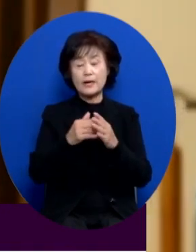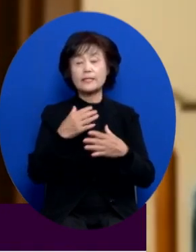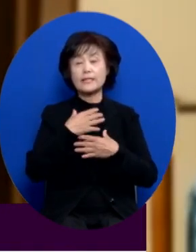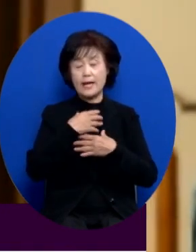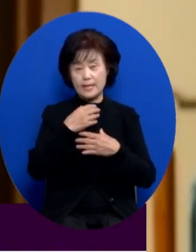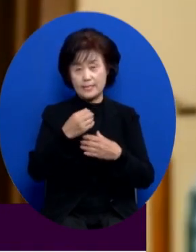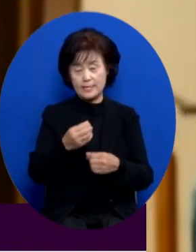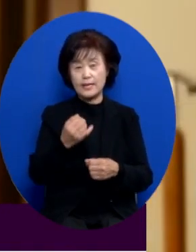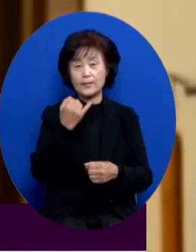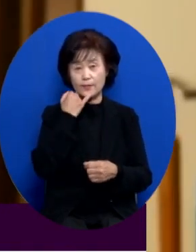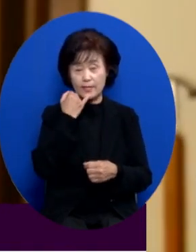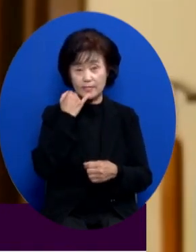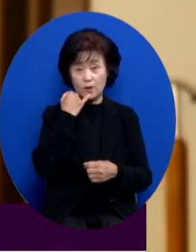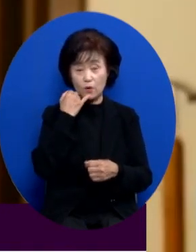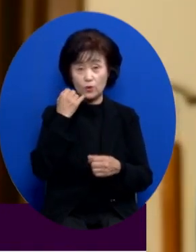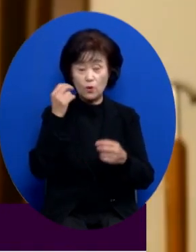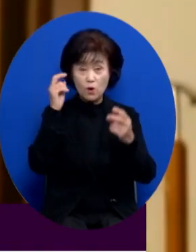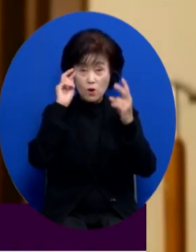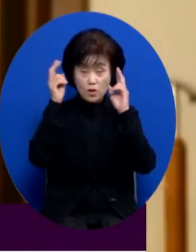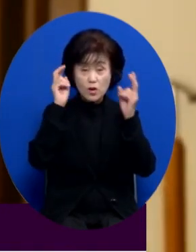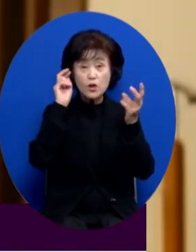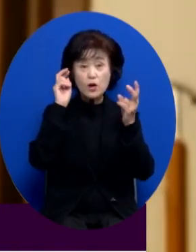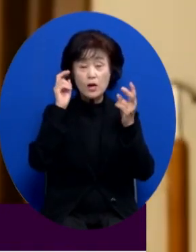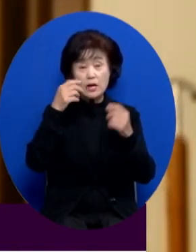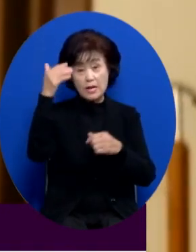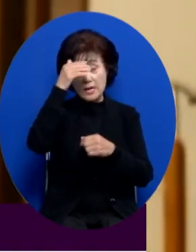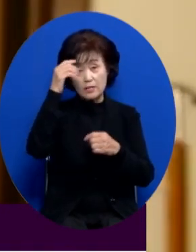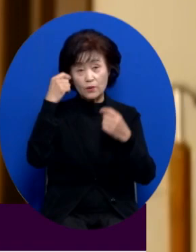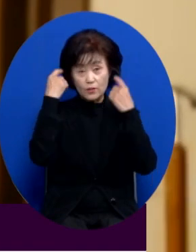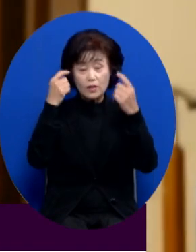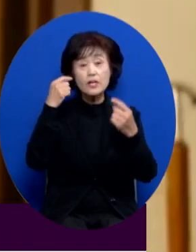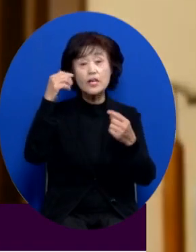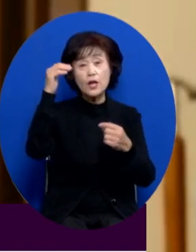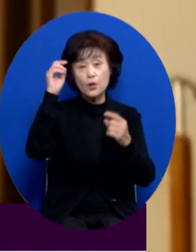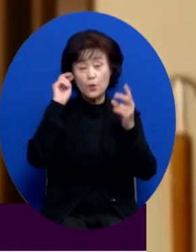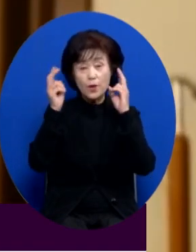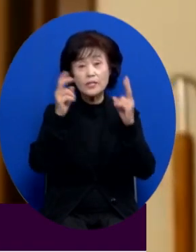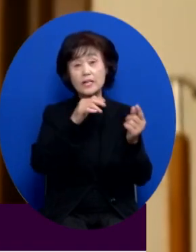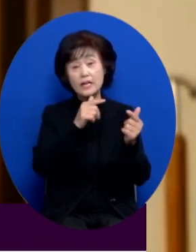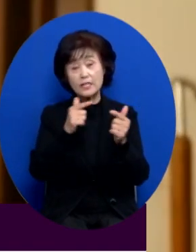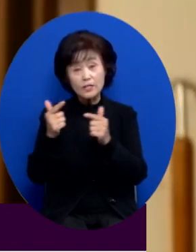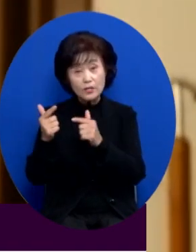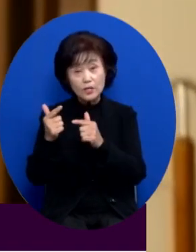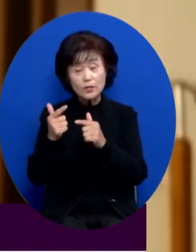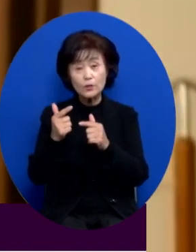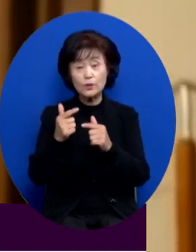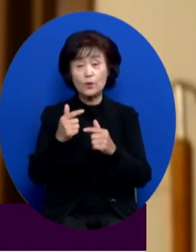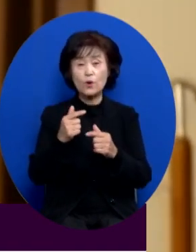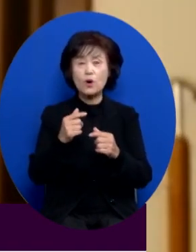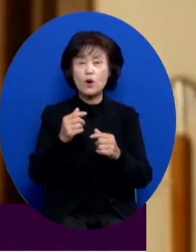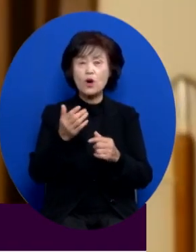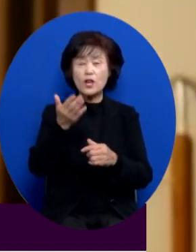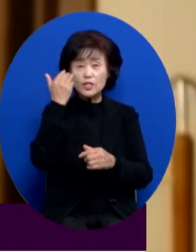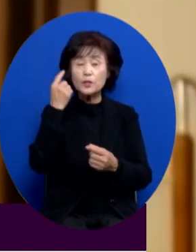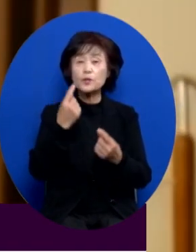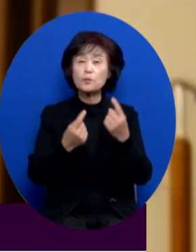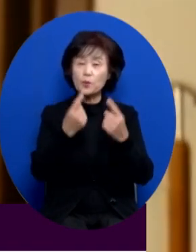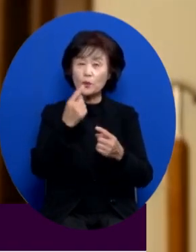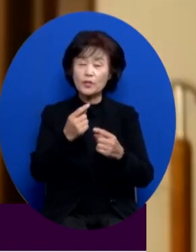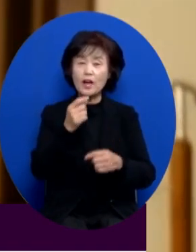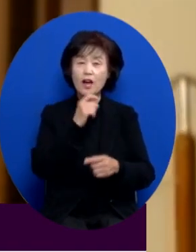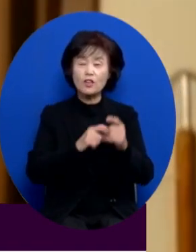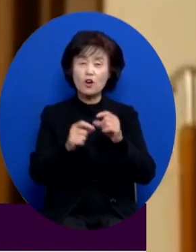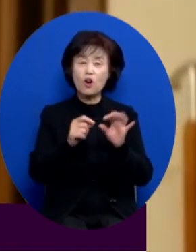현지 여행사에서 보통의 안전 조치보다 최소 10배 더 강하게 안전 조치를